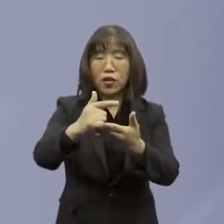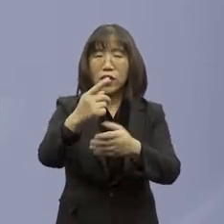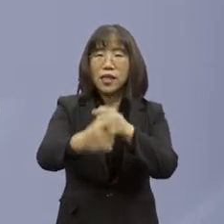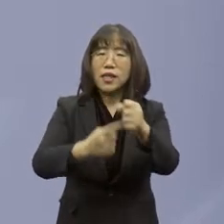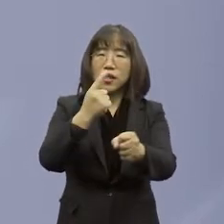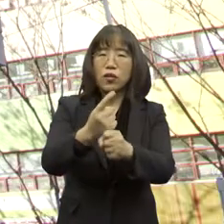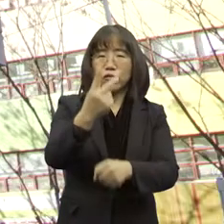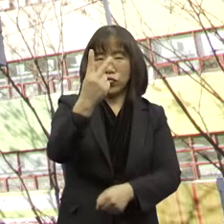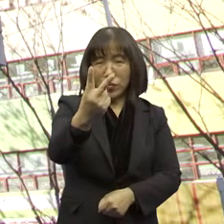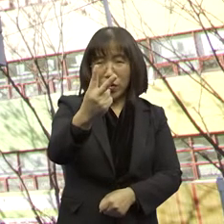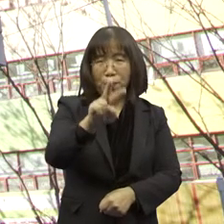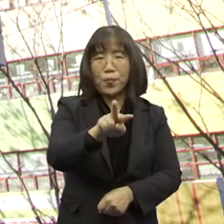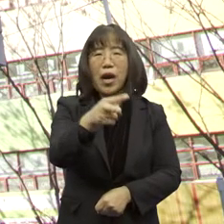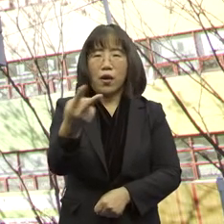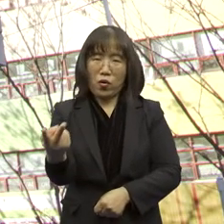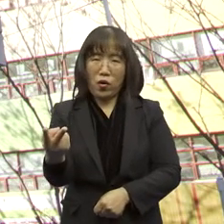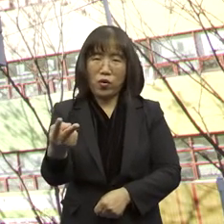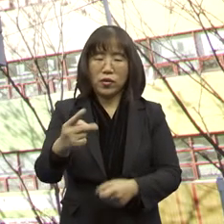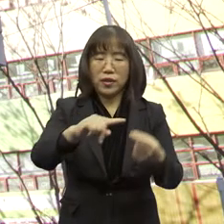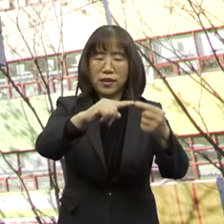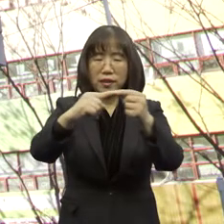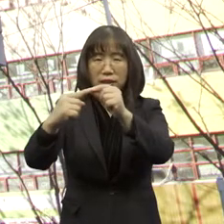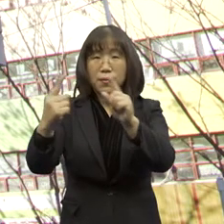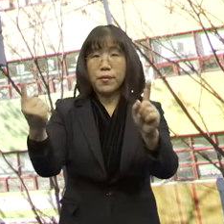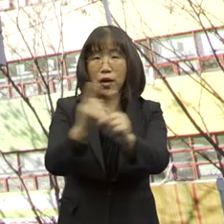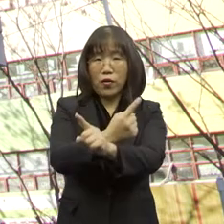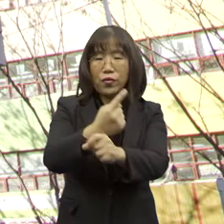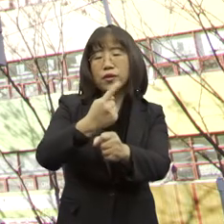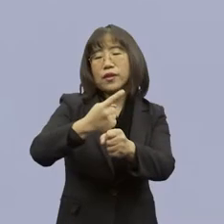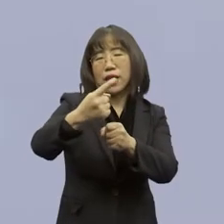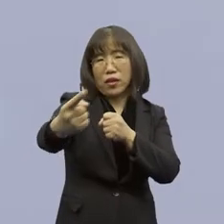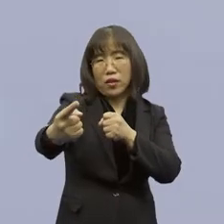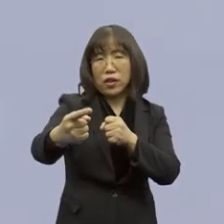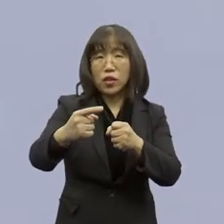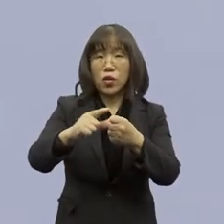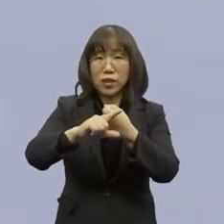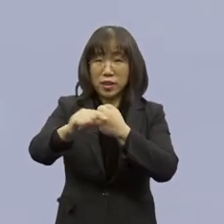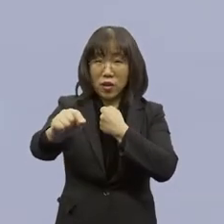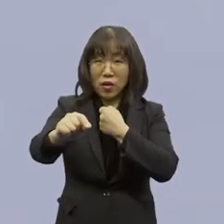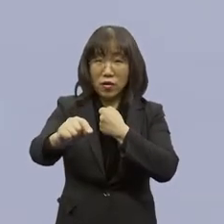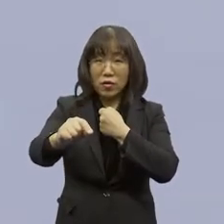한편 강서 희망 글판은 연 2회에 걸쳐 새로운 글귀가 게시되며